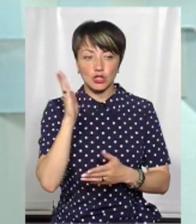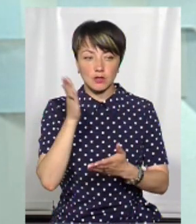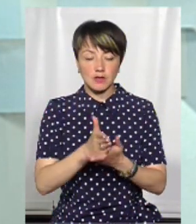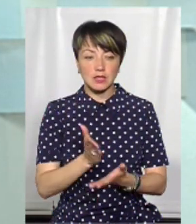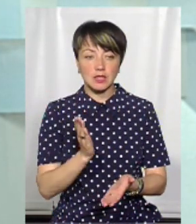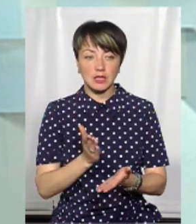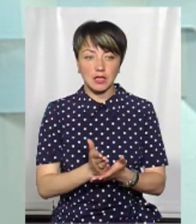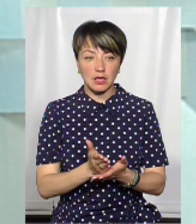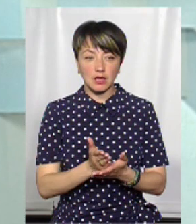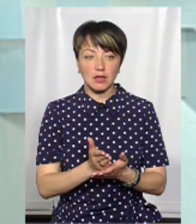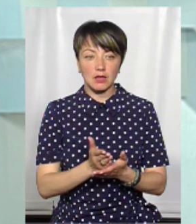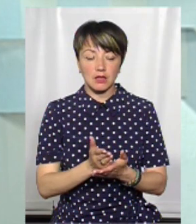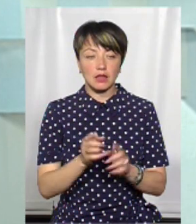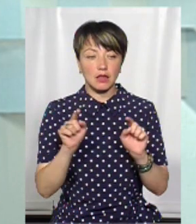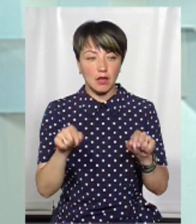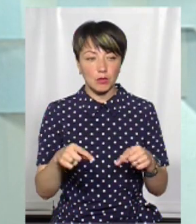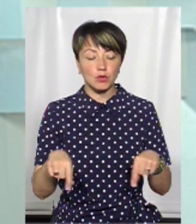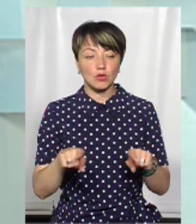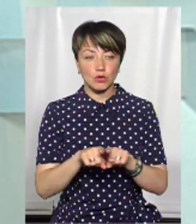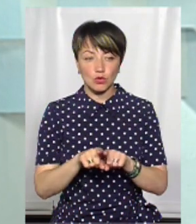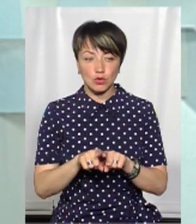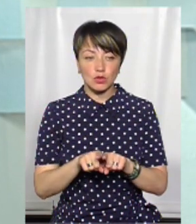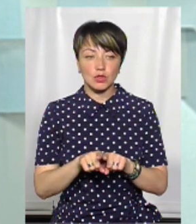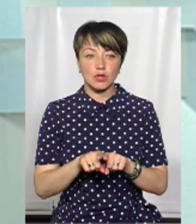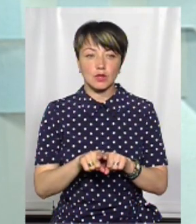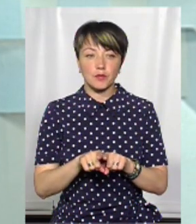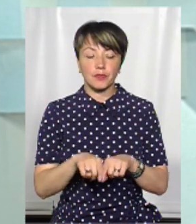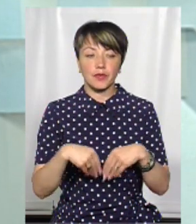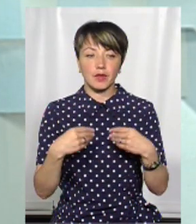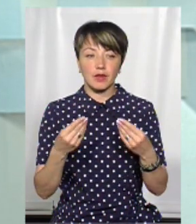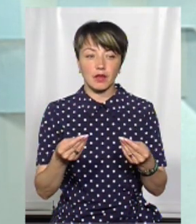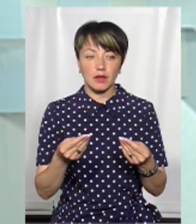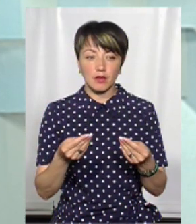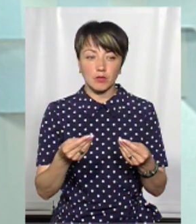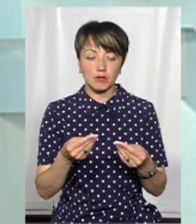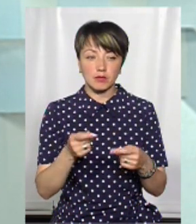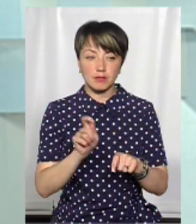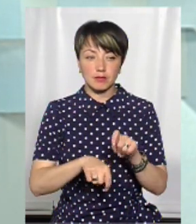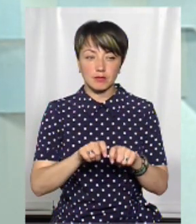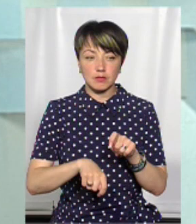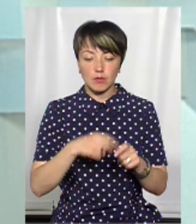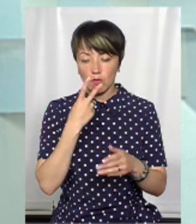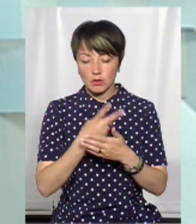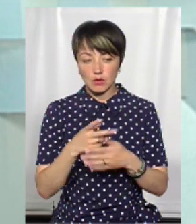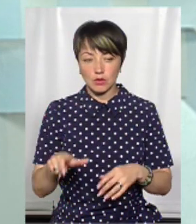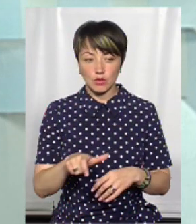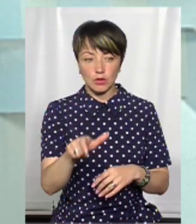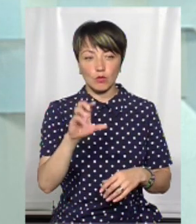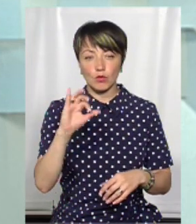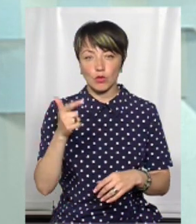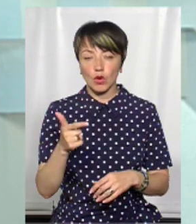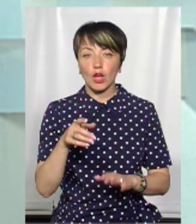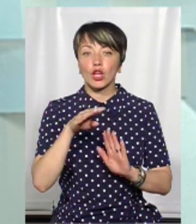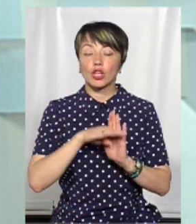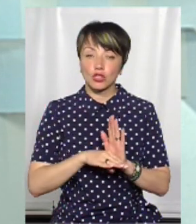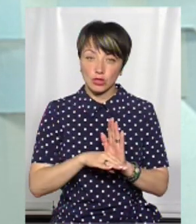у нас є випуск від очисних. Там у нас теж створ, ми надаємо ту чи іншу оцінку показникам річки Південний Буг. Вона